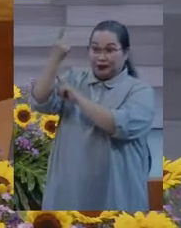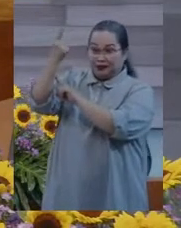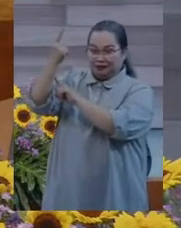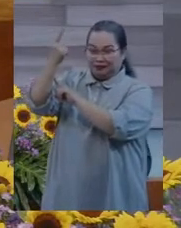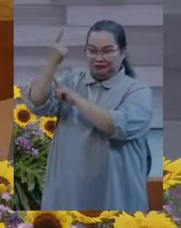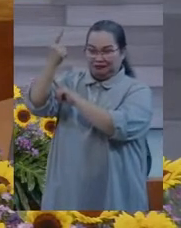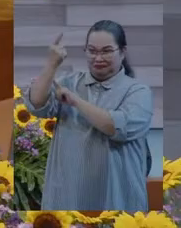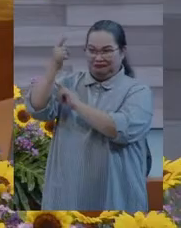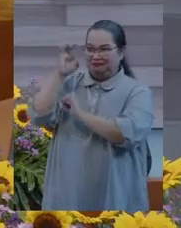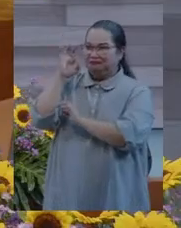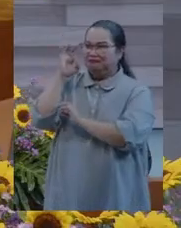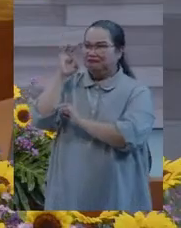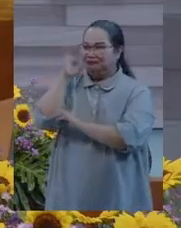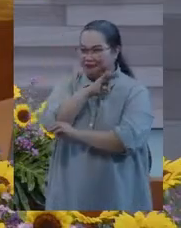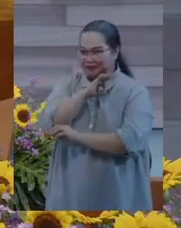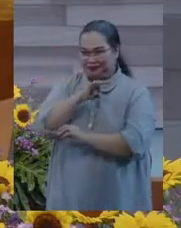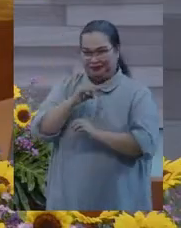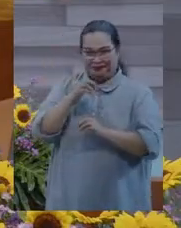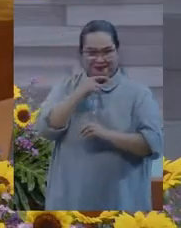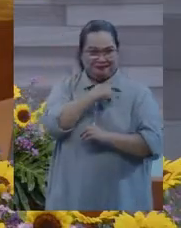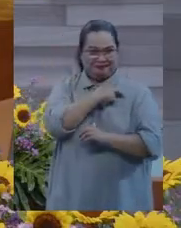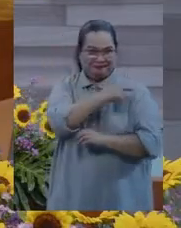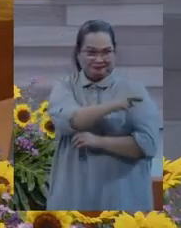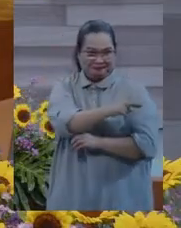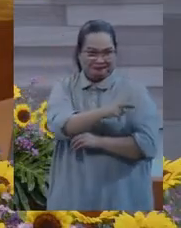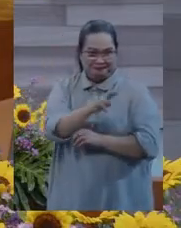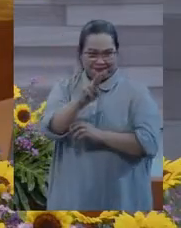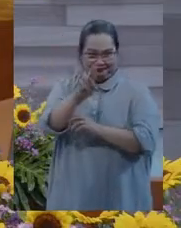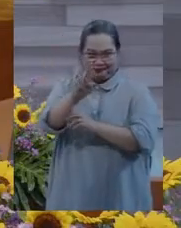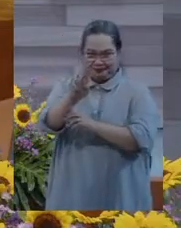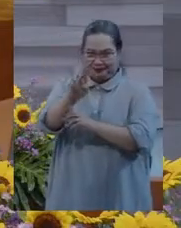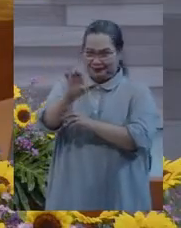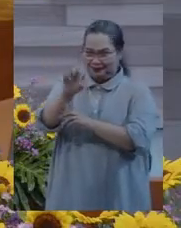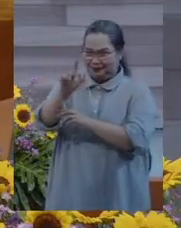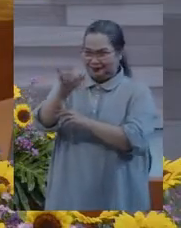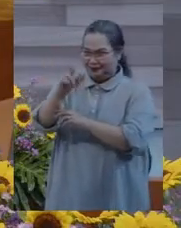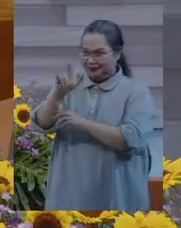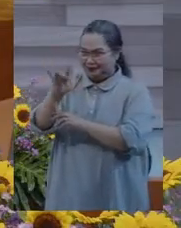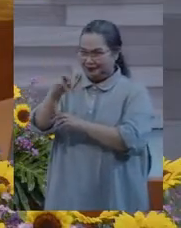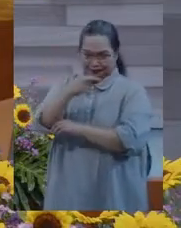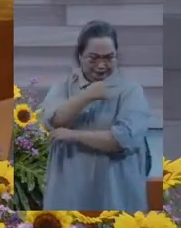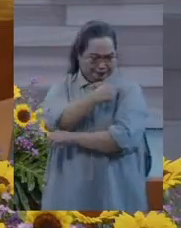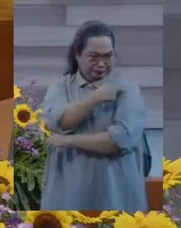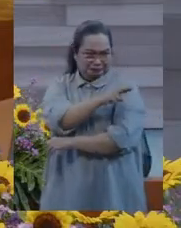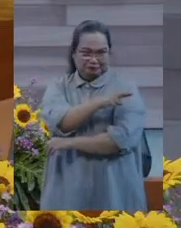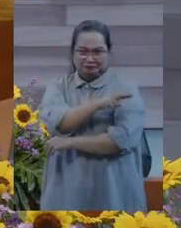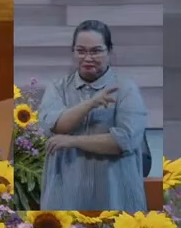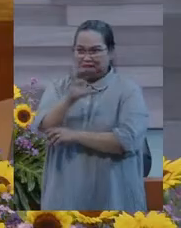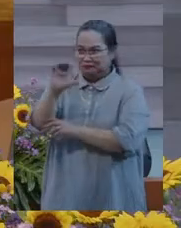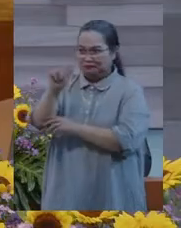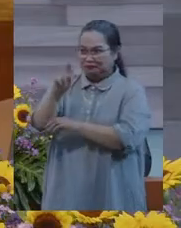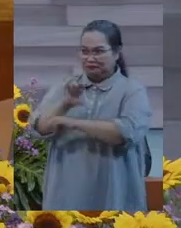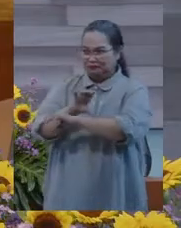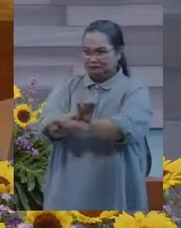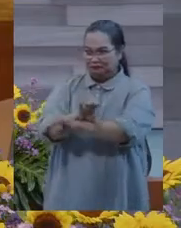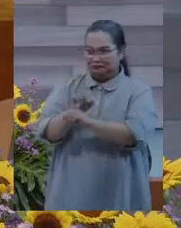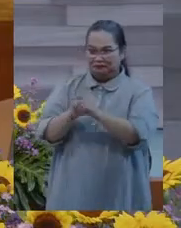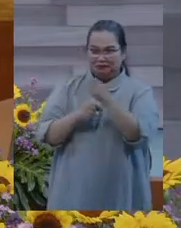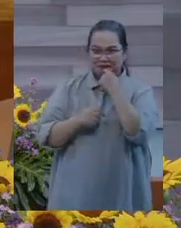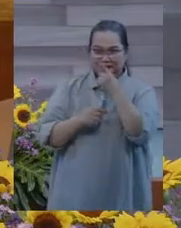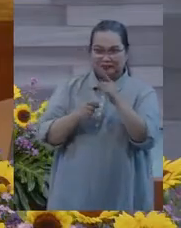proponent ng false religion, si Cain. Sa Genesis chapter